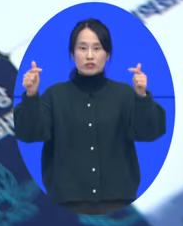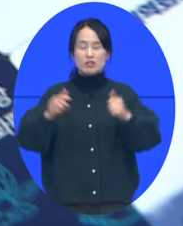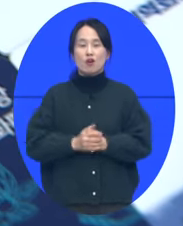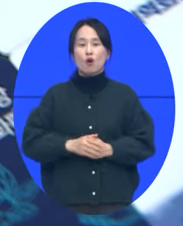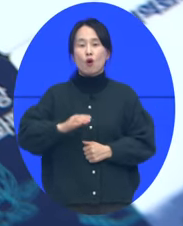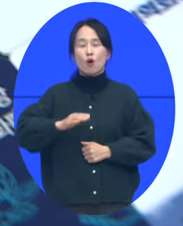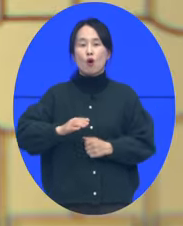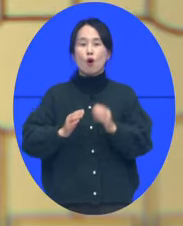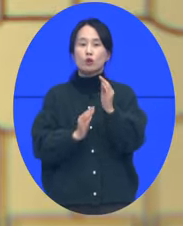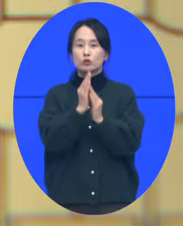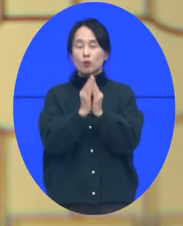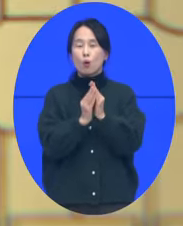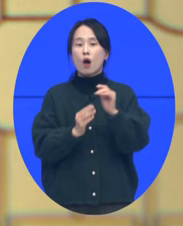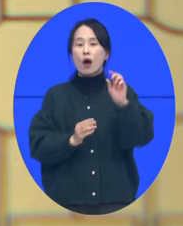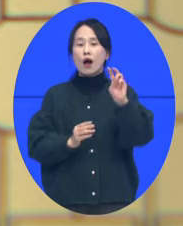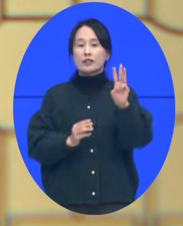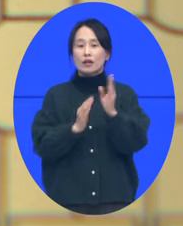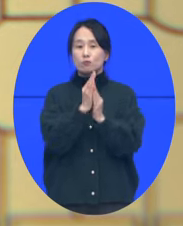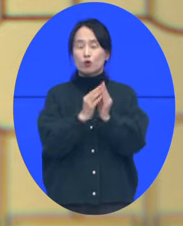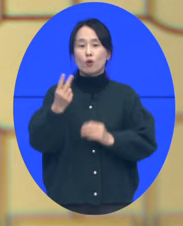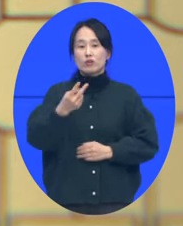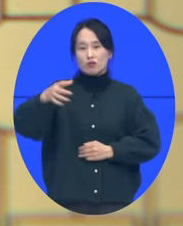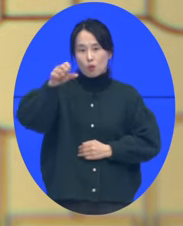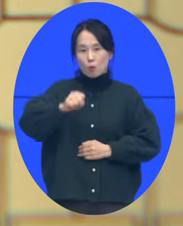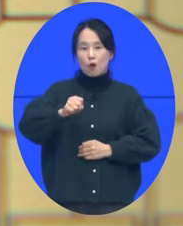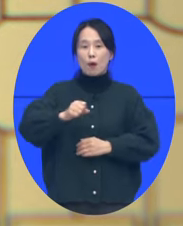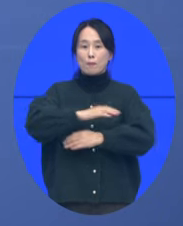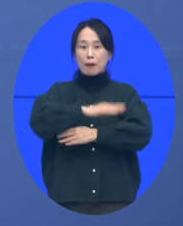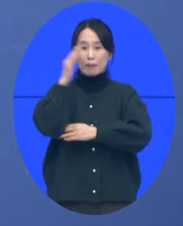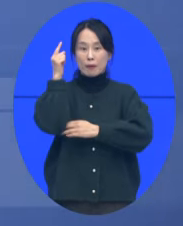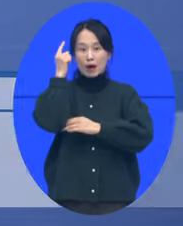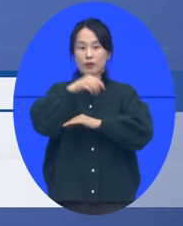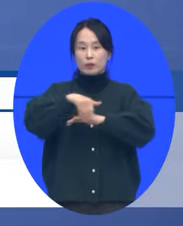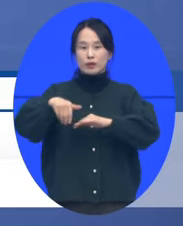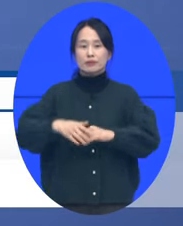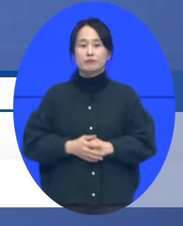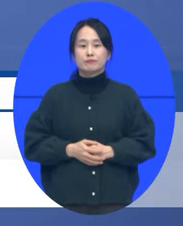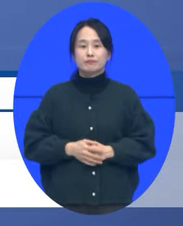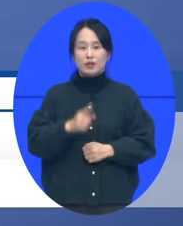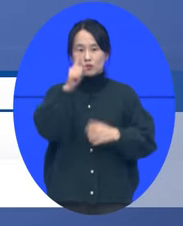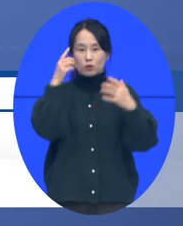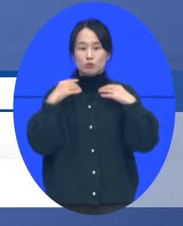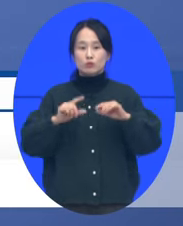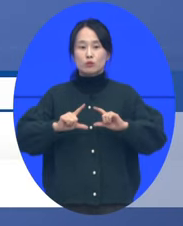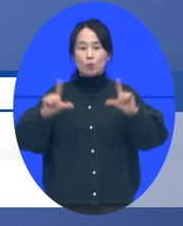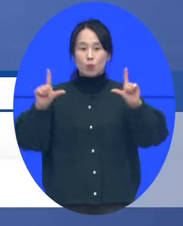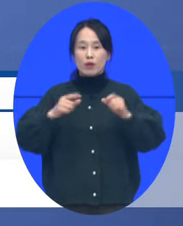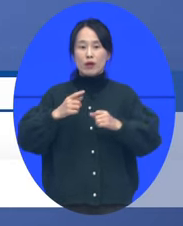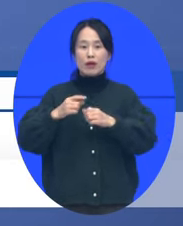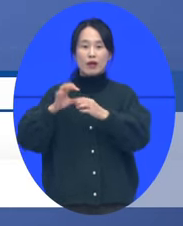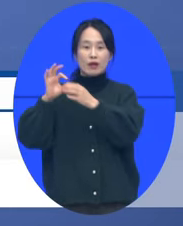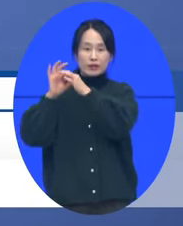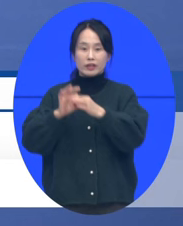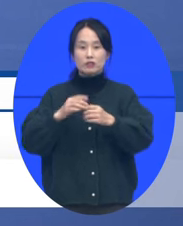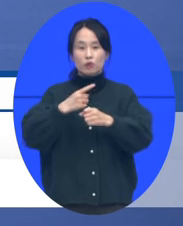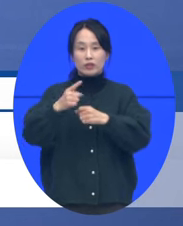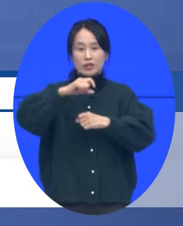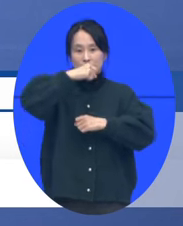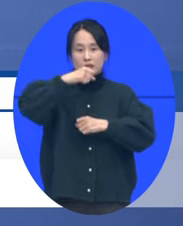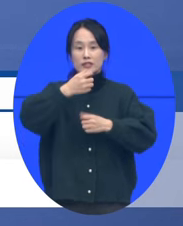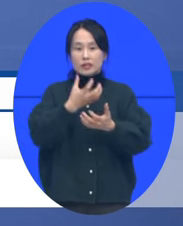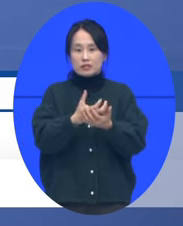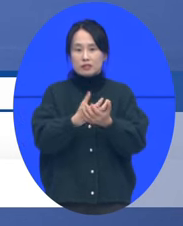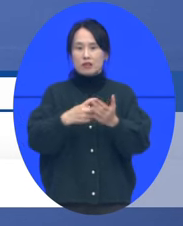편성, 총 3조 2천억 원 이상을 발행할 계획입니다. 정부는 올해 이어 내년 예산안에서도 지역화폐